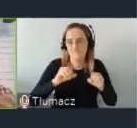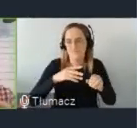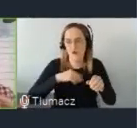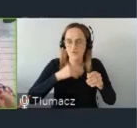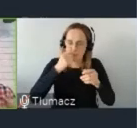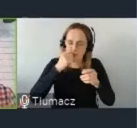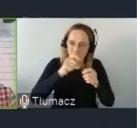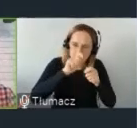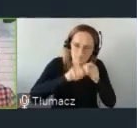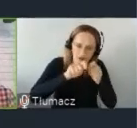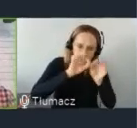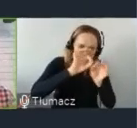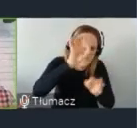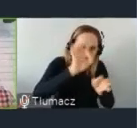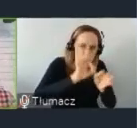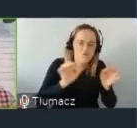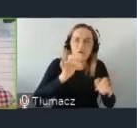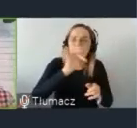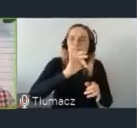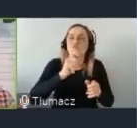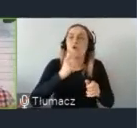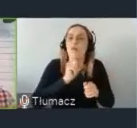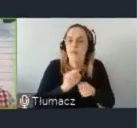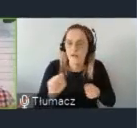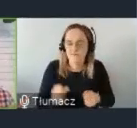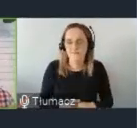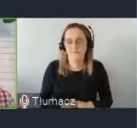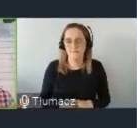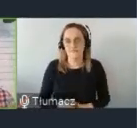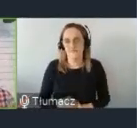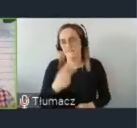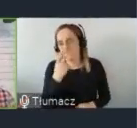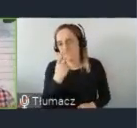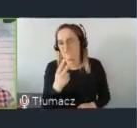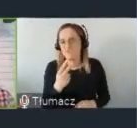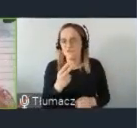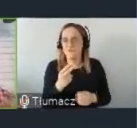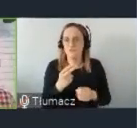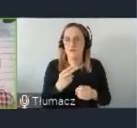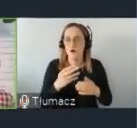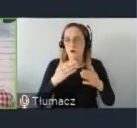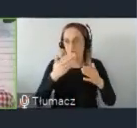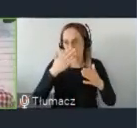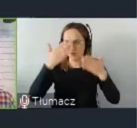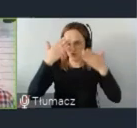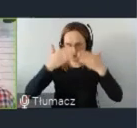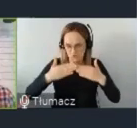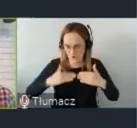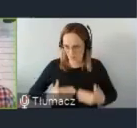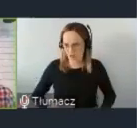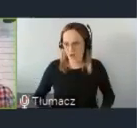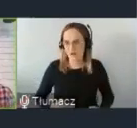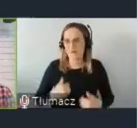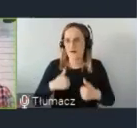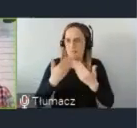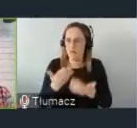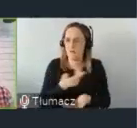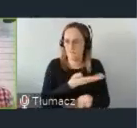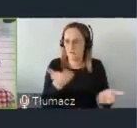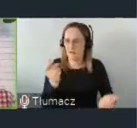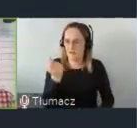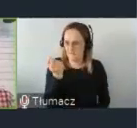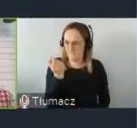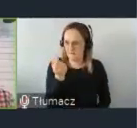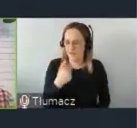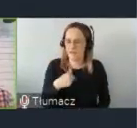przekrój, zajrzeć, zobaczyć, co jest w środku, widząc na początku oczywiście obiekt, a potem zaglądając do środka. Dam Wam chwilkę, żebyście obejrzeli